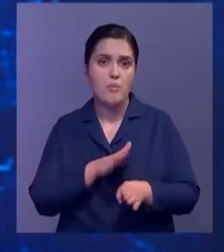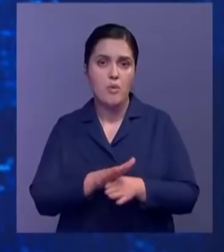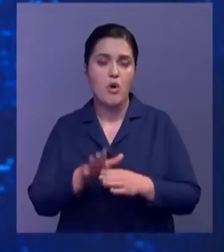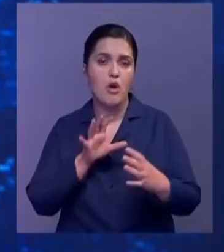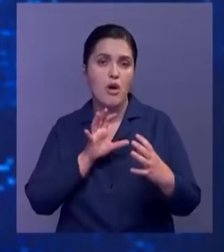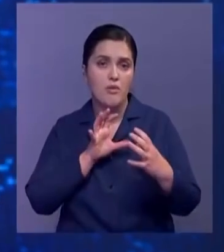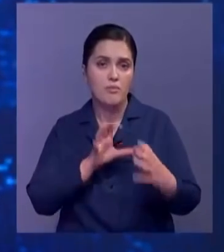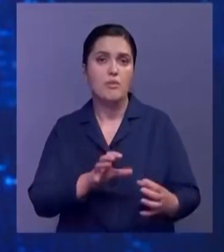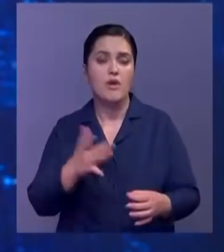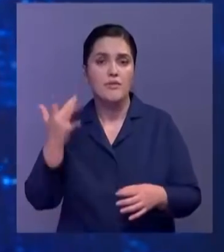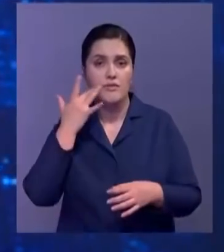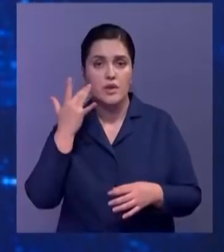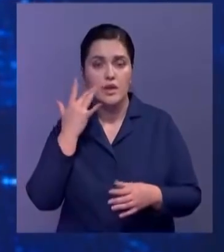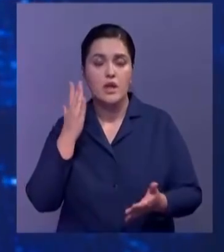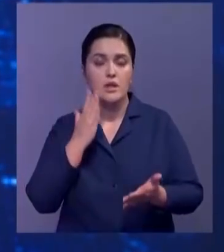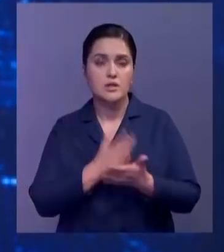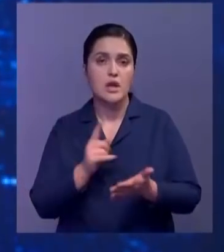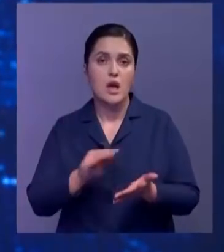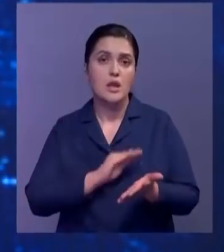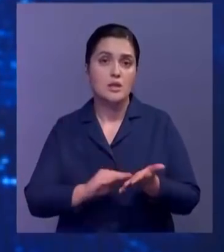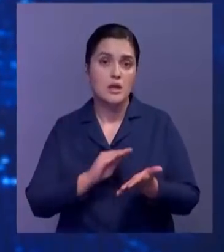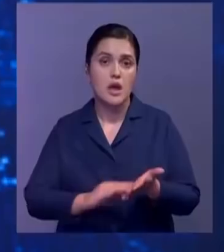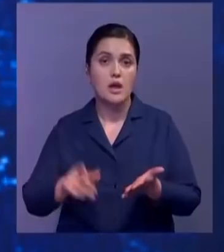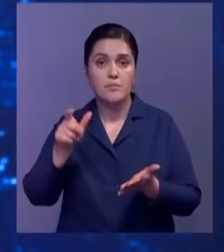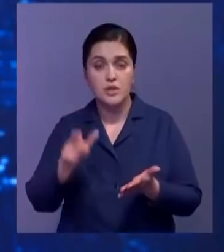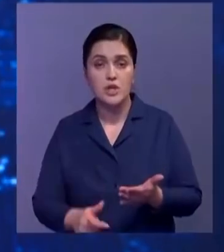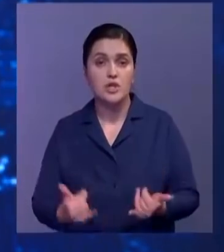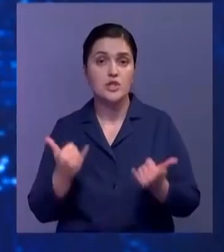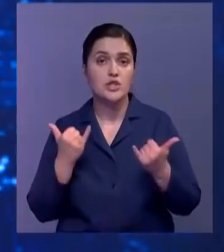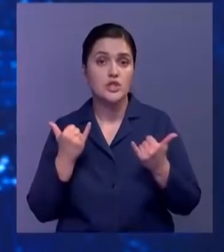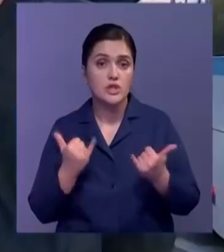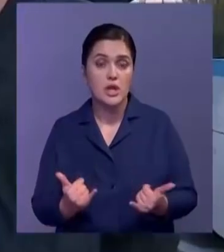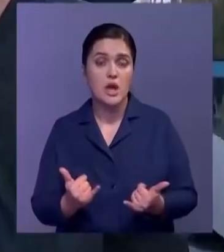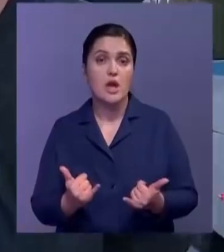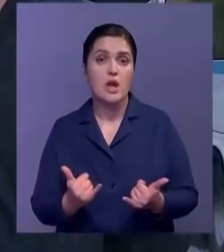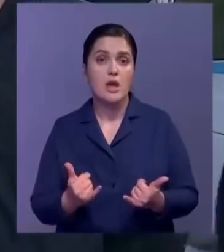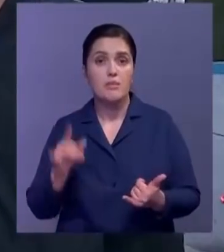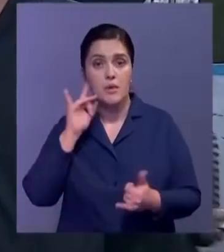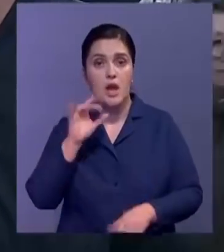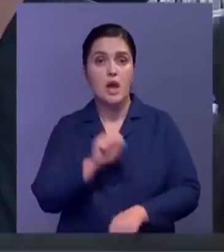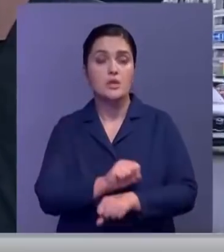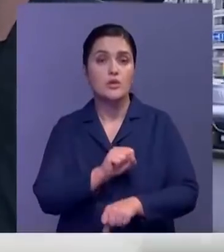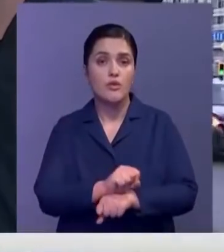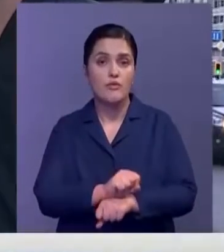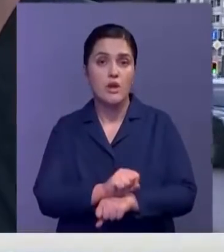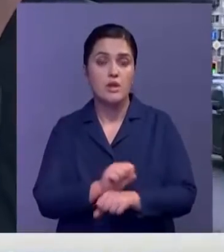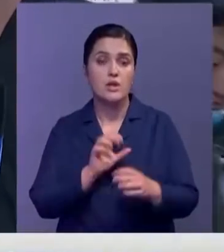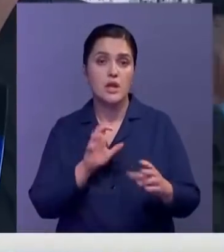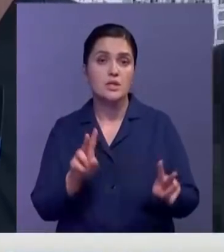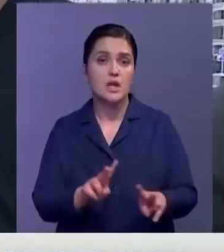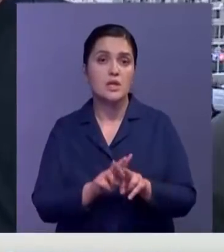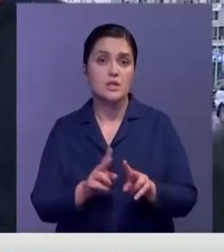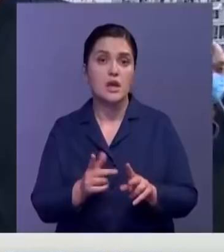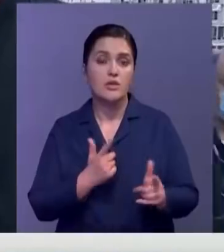часы пик. Наш корреспондент Асхат Ниязов сейчас находится на одной из популярных остановок общественного транспорта столицы и готов рассказать, какая там